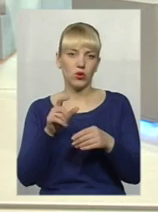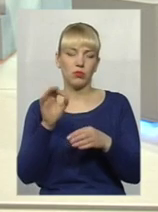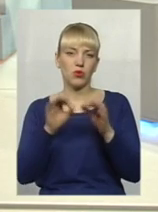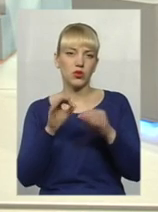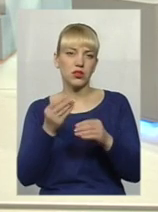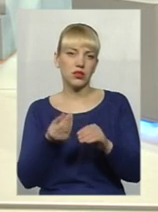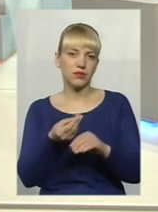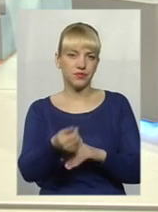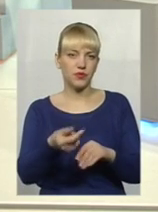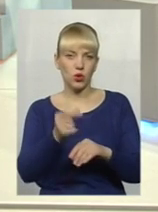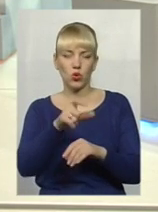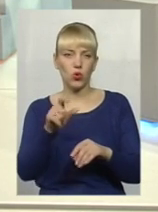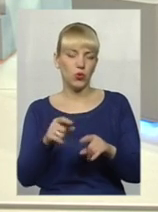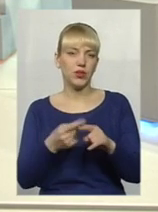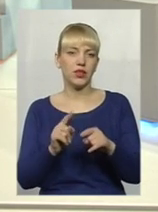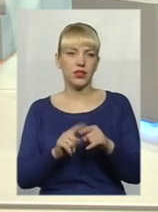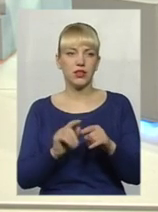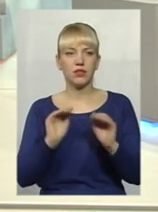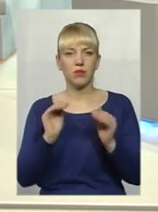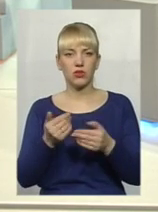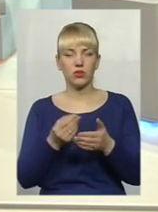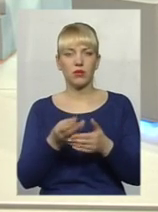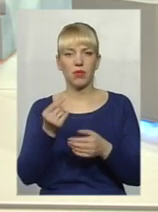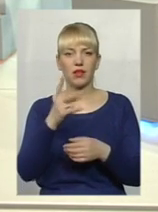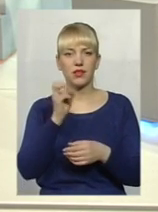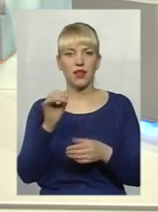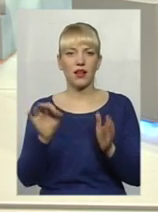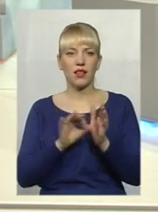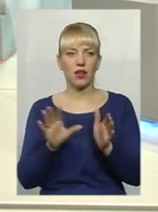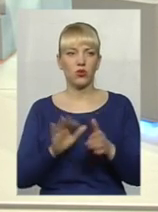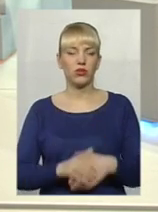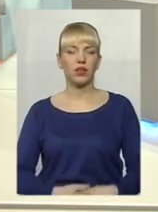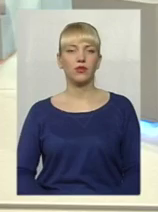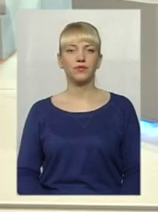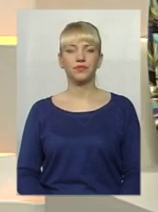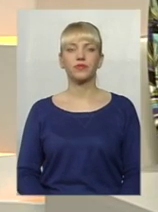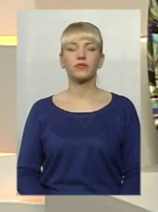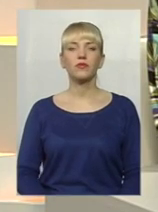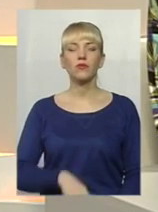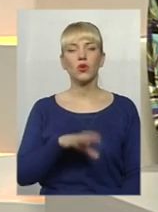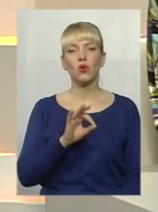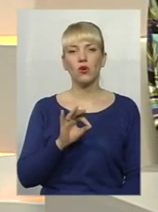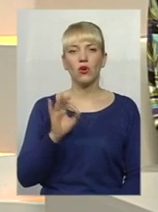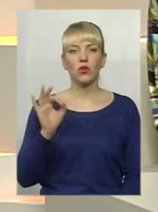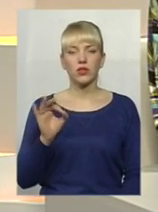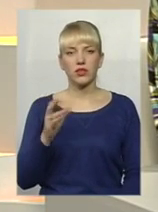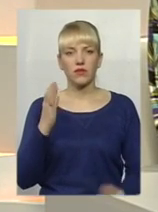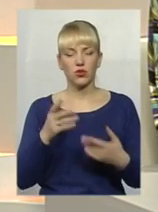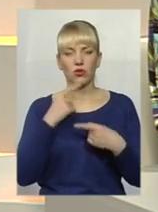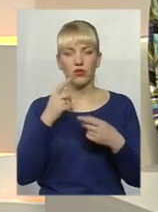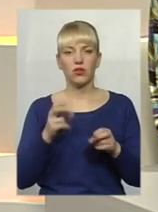і зменшується плата, наприклад, за електроенергію. Ольга Олексіївна, а якщо говорити загалом про